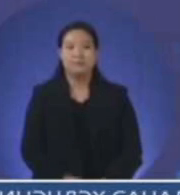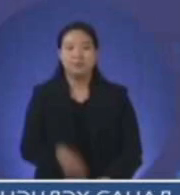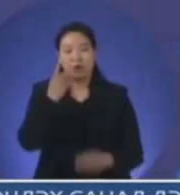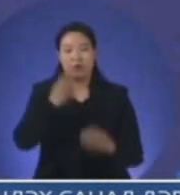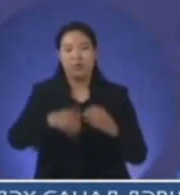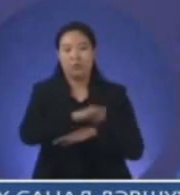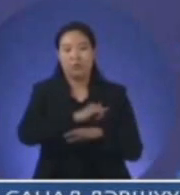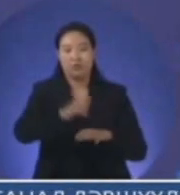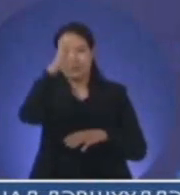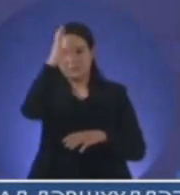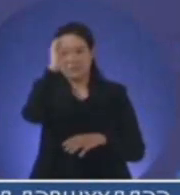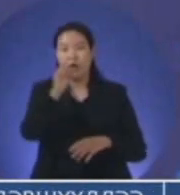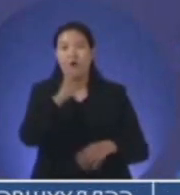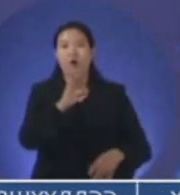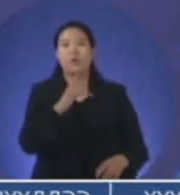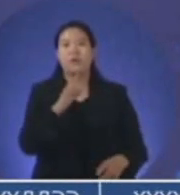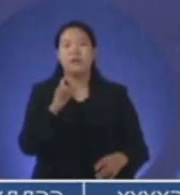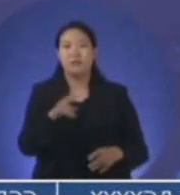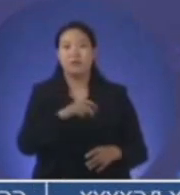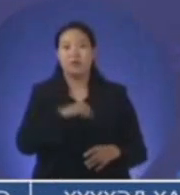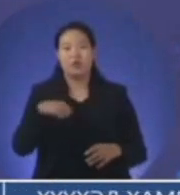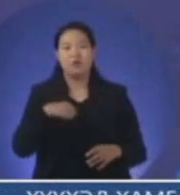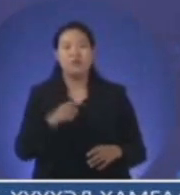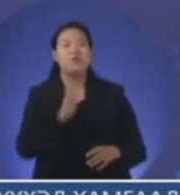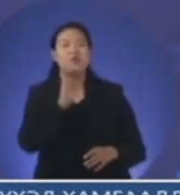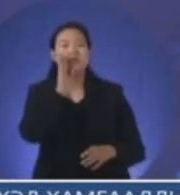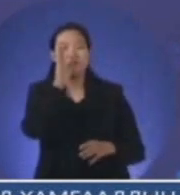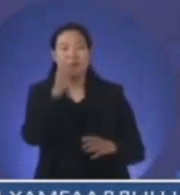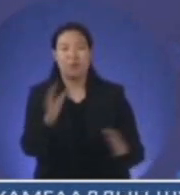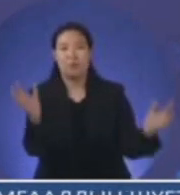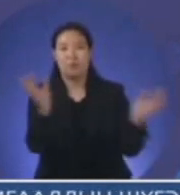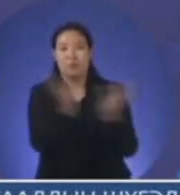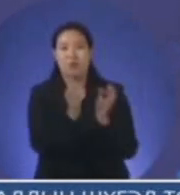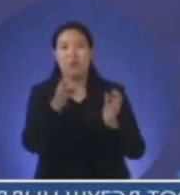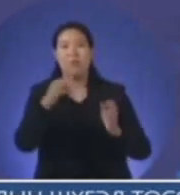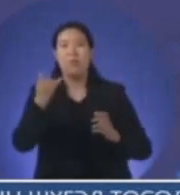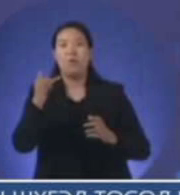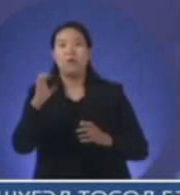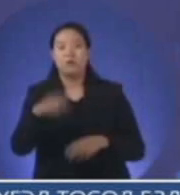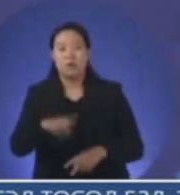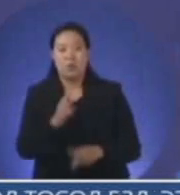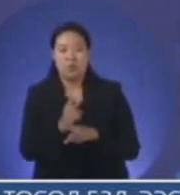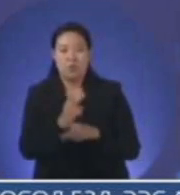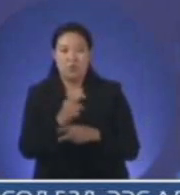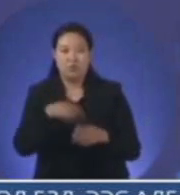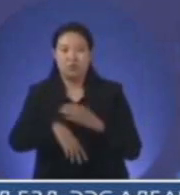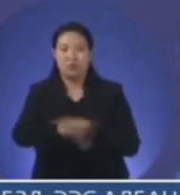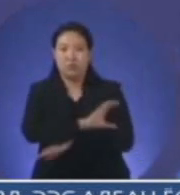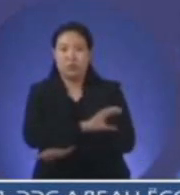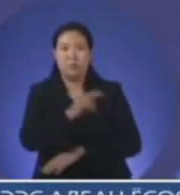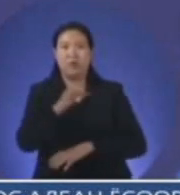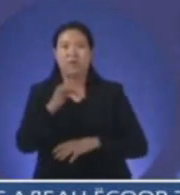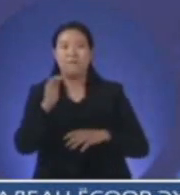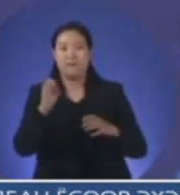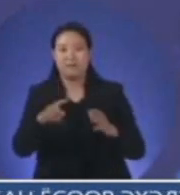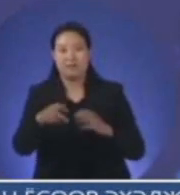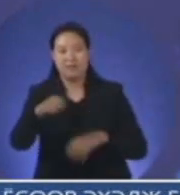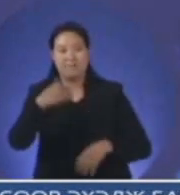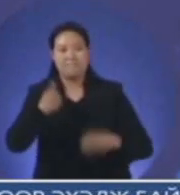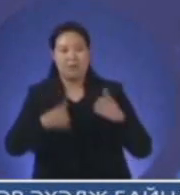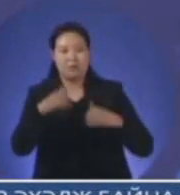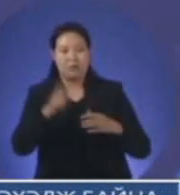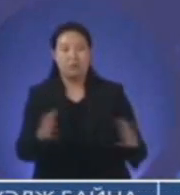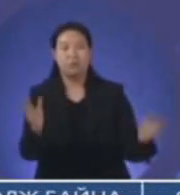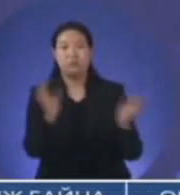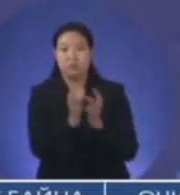Монгол улсын ерөнхий сайд Оюу Эрдэн ээлжит өглөөний уулзалтаа Монгол улсын их сургуулийн хуульзийн сургуулийн профессор Эрдэмтэн багш нартай